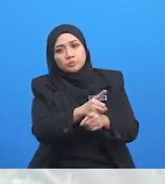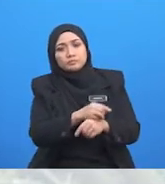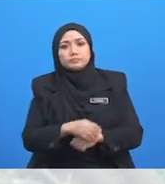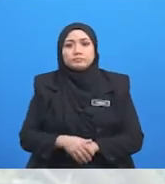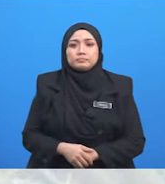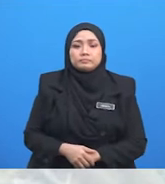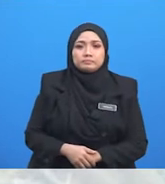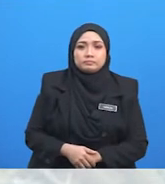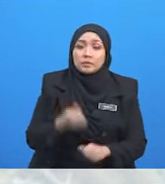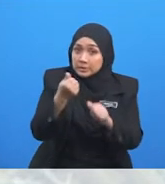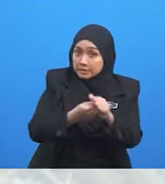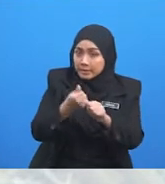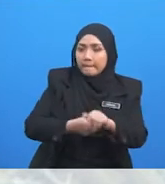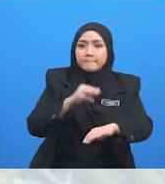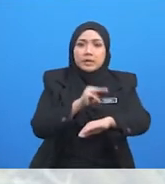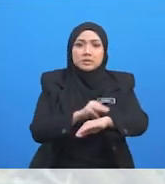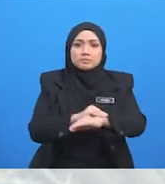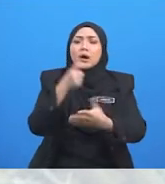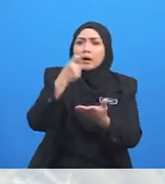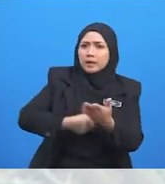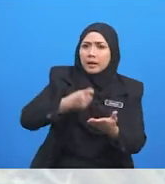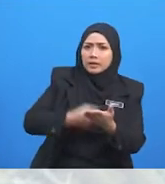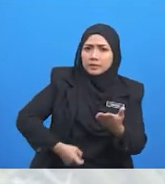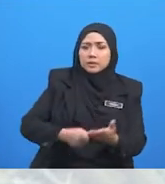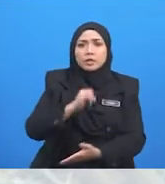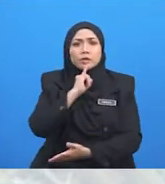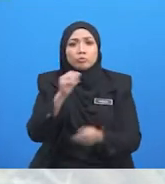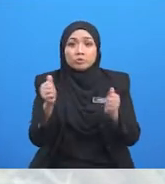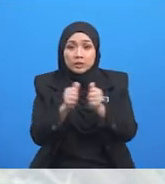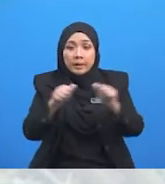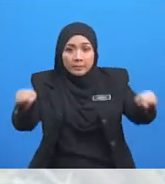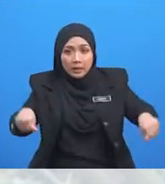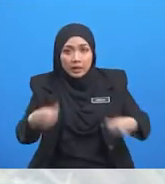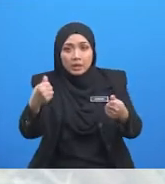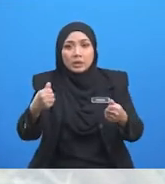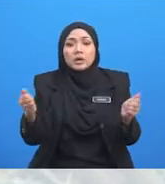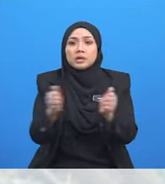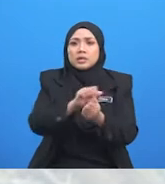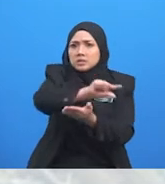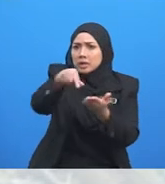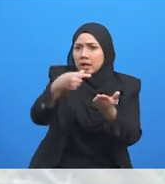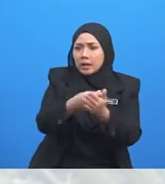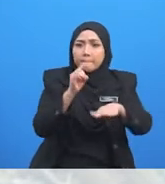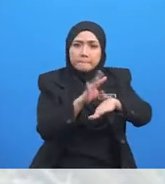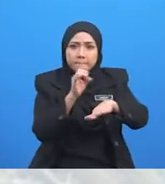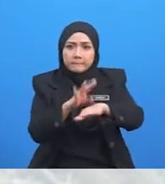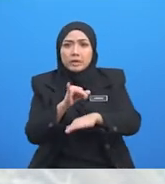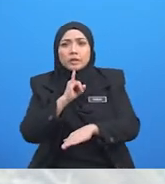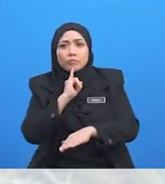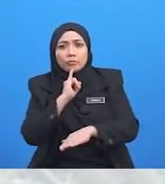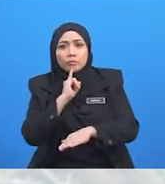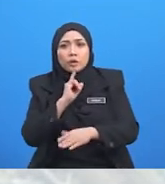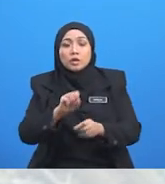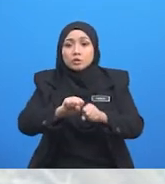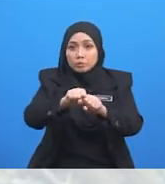masa. Hargai ibu dengan mengamalkan segala pesanannya agar